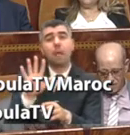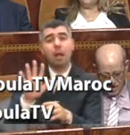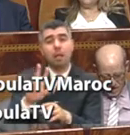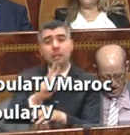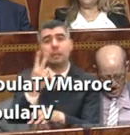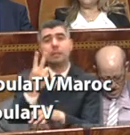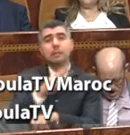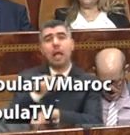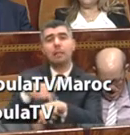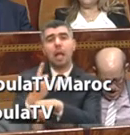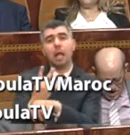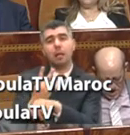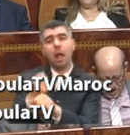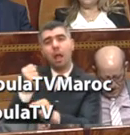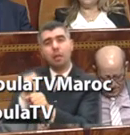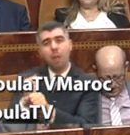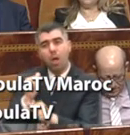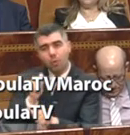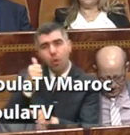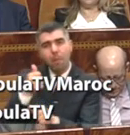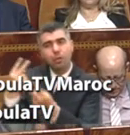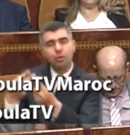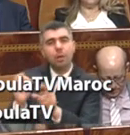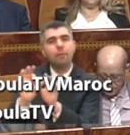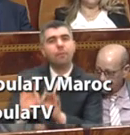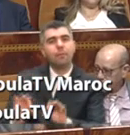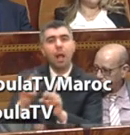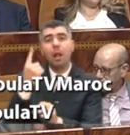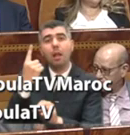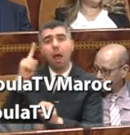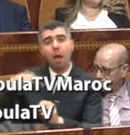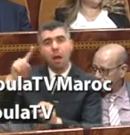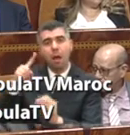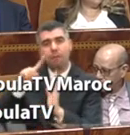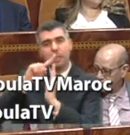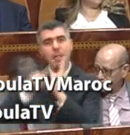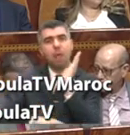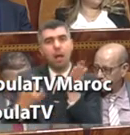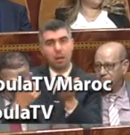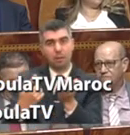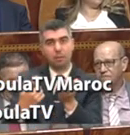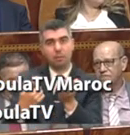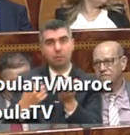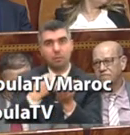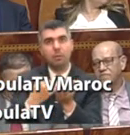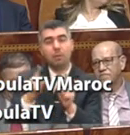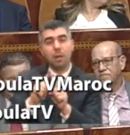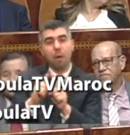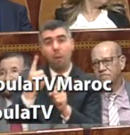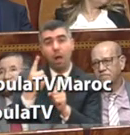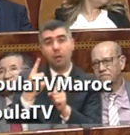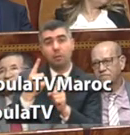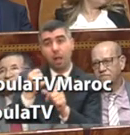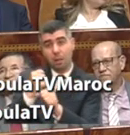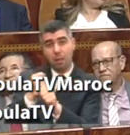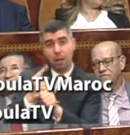ساعتين لا غدا ما كيمشيش، كيبقاو يتناوبوا كيخدم نهار في السيمانة، وكاين الناس ما عندهمش كاع الطبيب كاع، واحد آخر كيخدم نهار في السيمانة الطبيب،